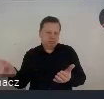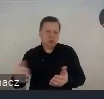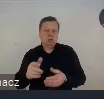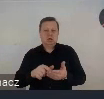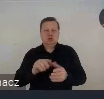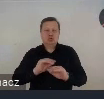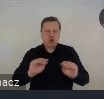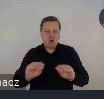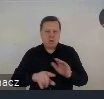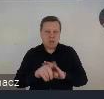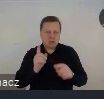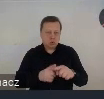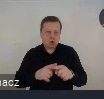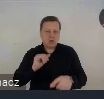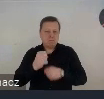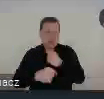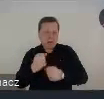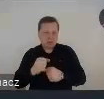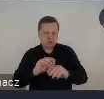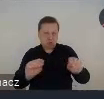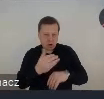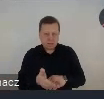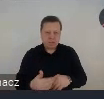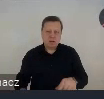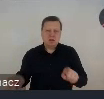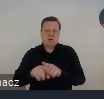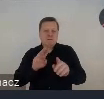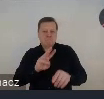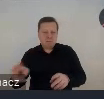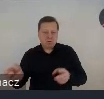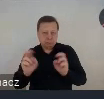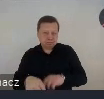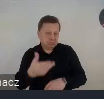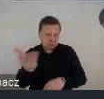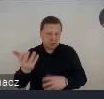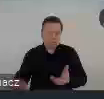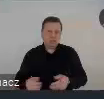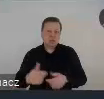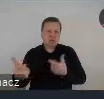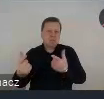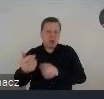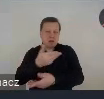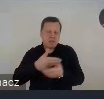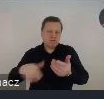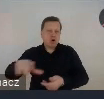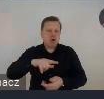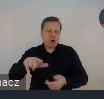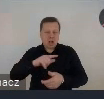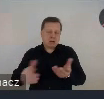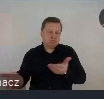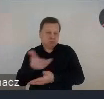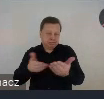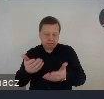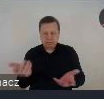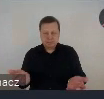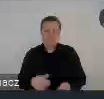dla członków i pracowników cechów, tworzenie stron internetowych, budowanie partnerstw lokalnych.